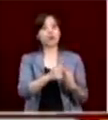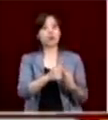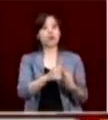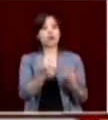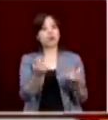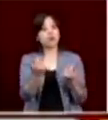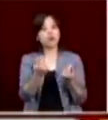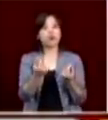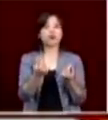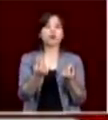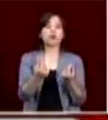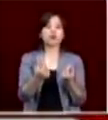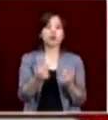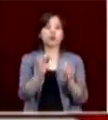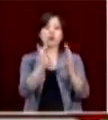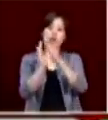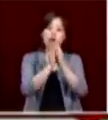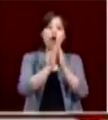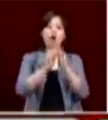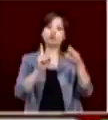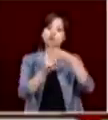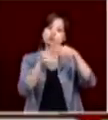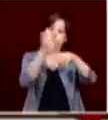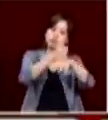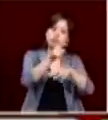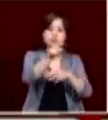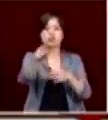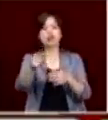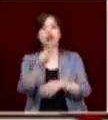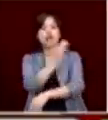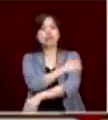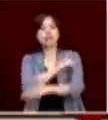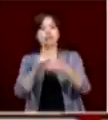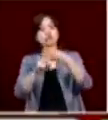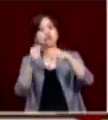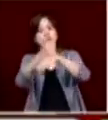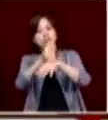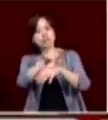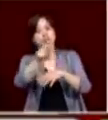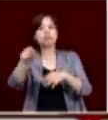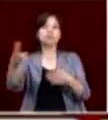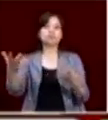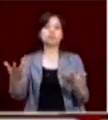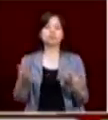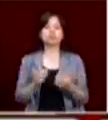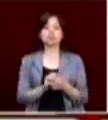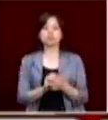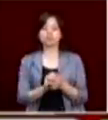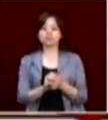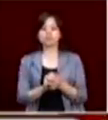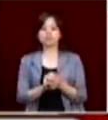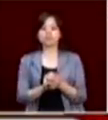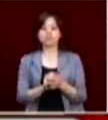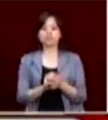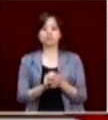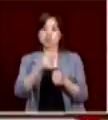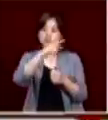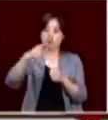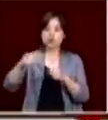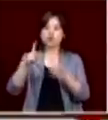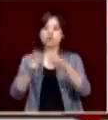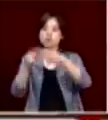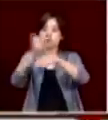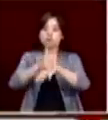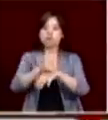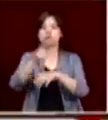就讲这姚主席啊，哈啊陈主席啦、啊，还这个姚诶、欸、这。尤主席哈、啊，迄、那个